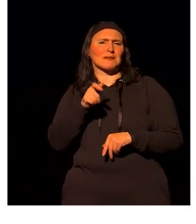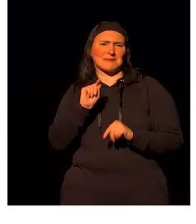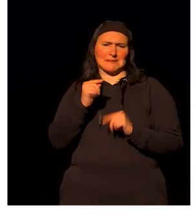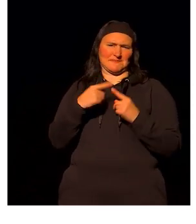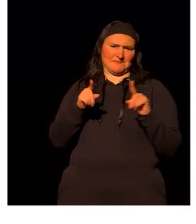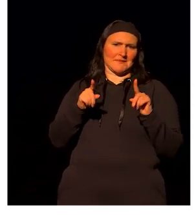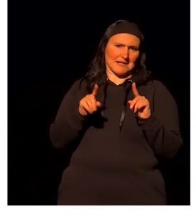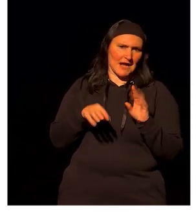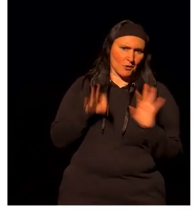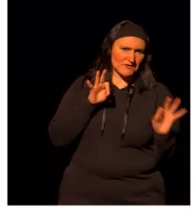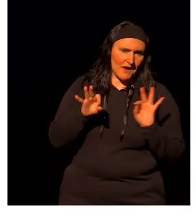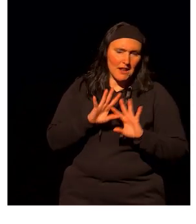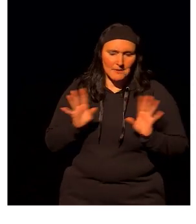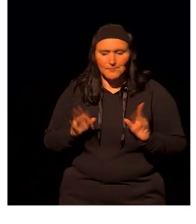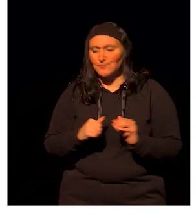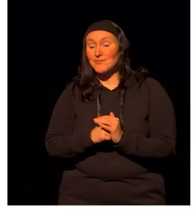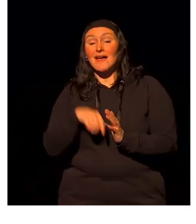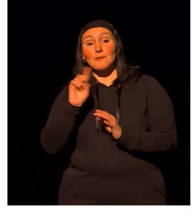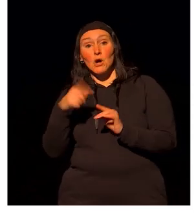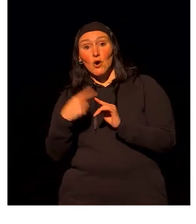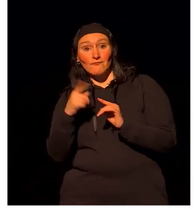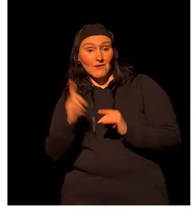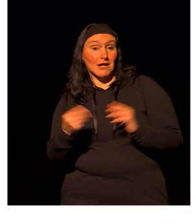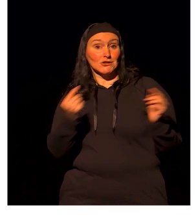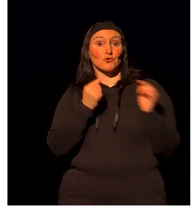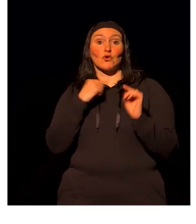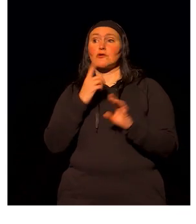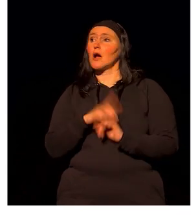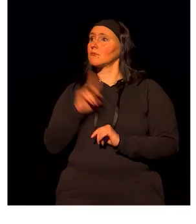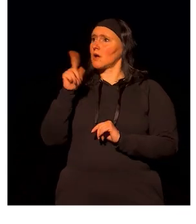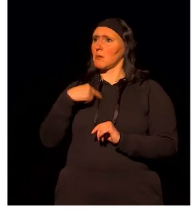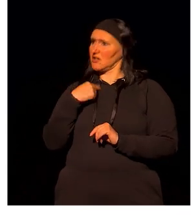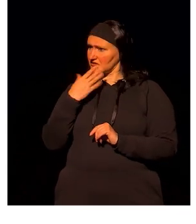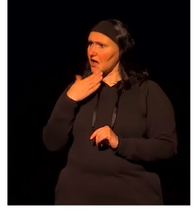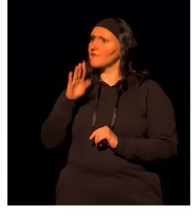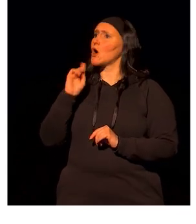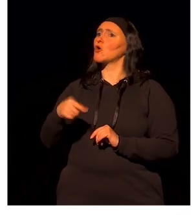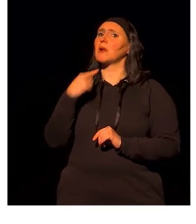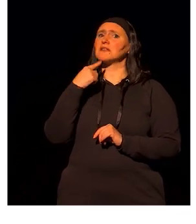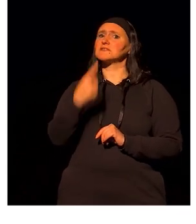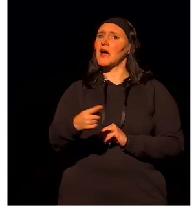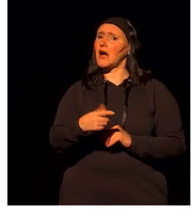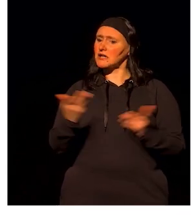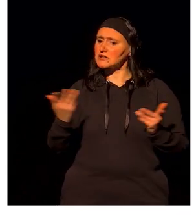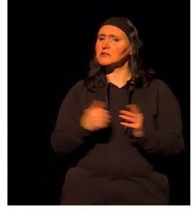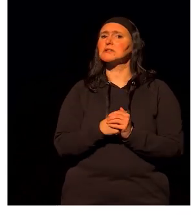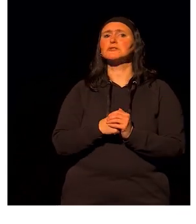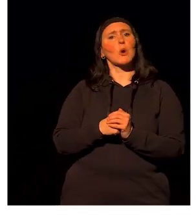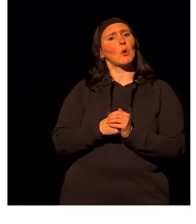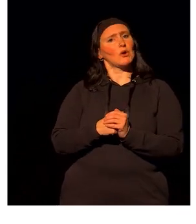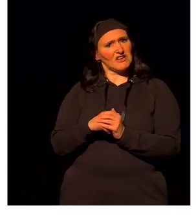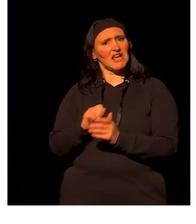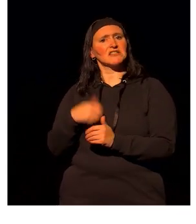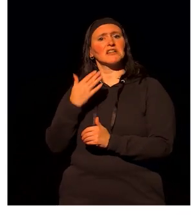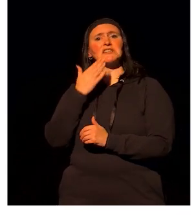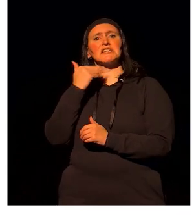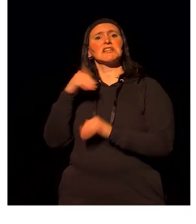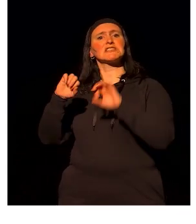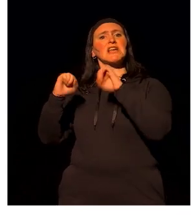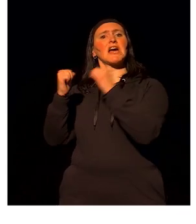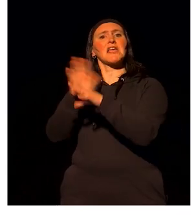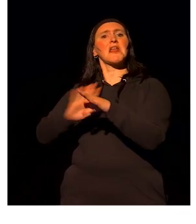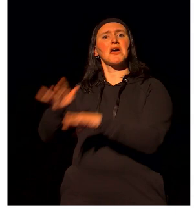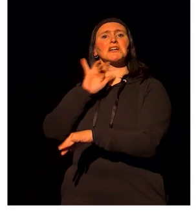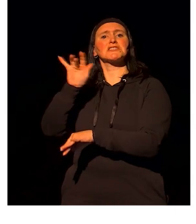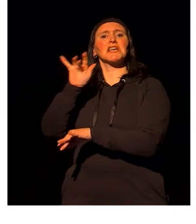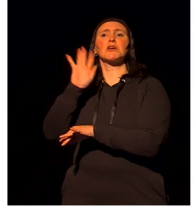den Diskussionen, wenn es dann immer heißt, man wird doch noch sagen dürfen, dass Israel-Kritik was anderes ist als